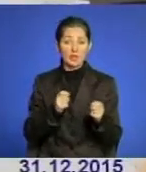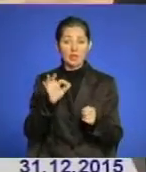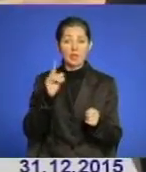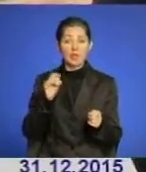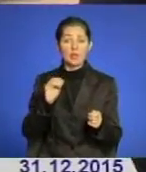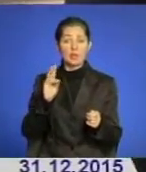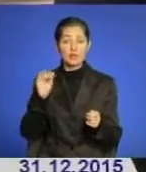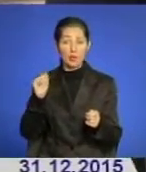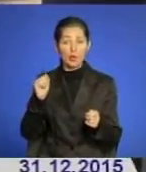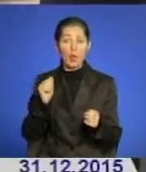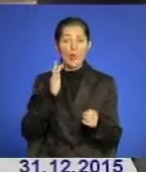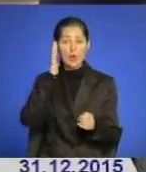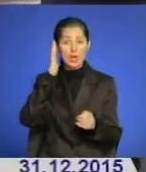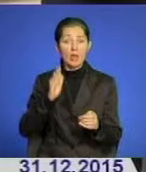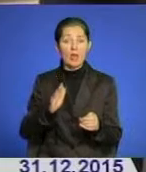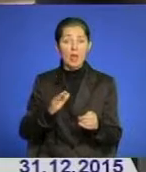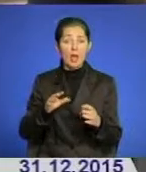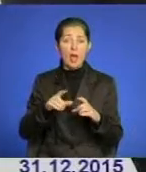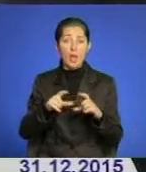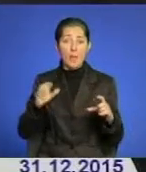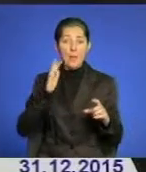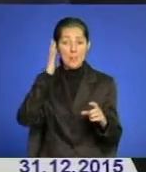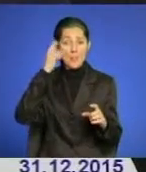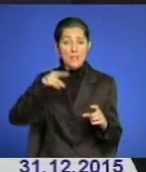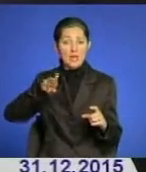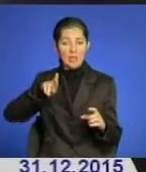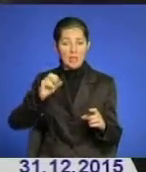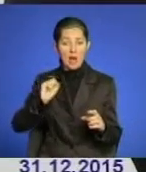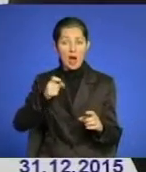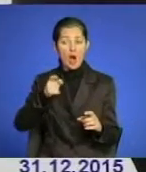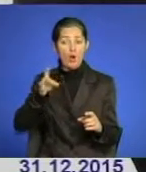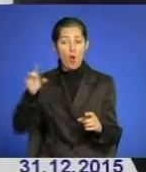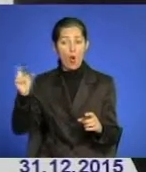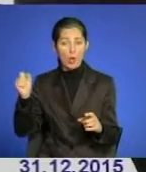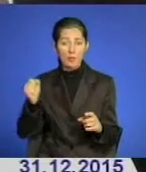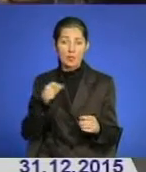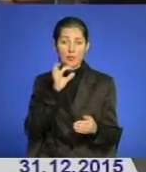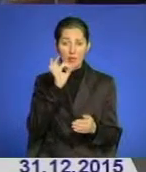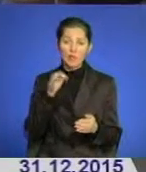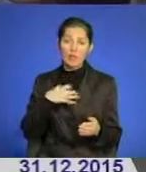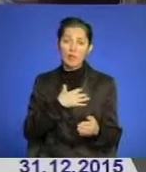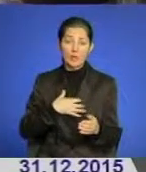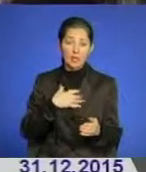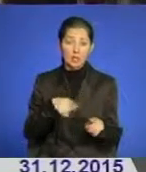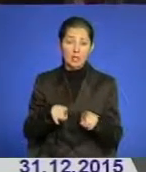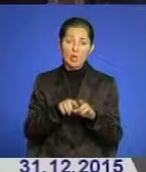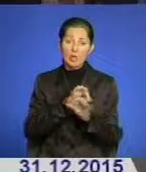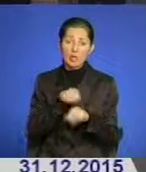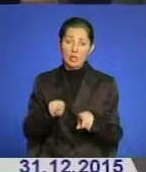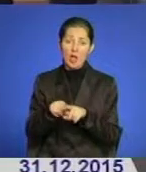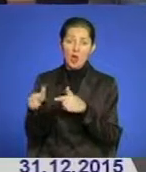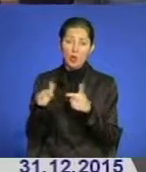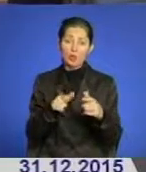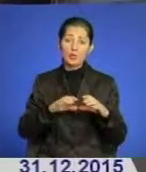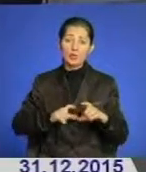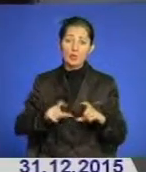компанії «Мрія Агрохолдинг» Василь Мартюк наголосив на важливості таких проєктів та готовності компанії і